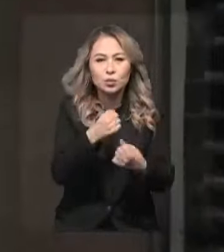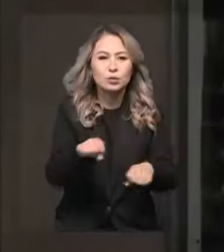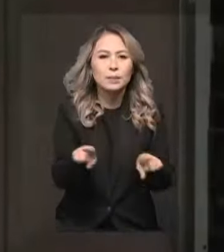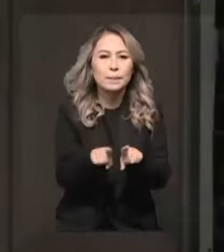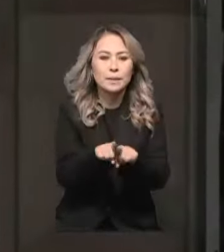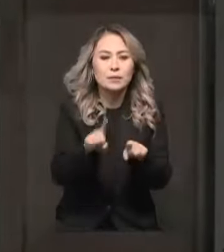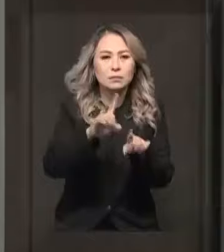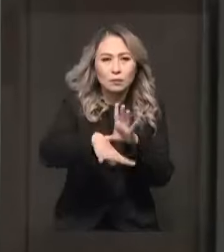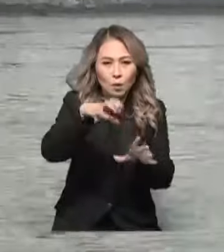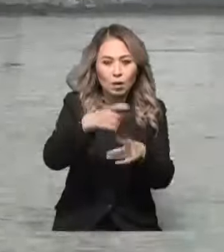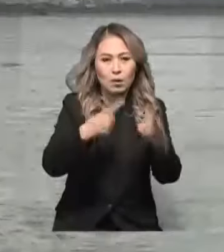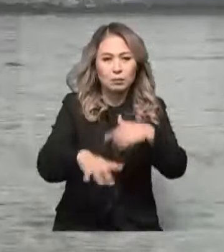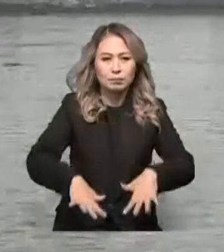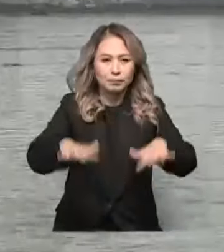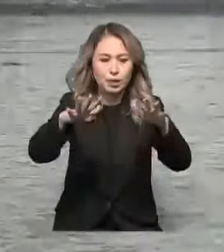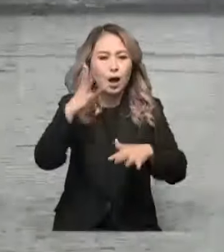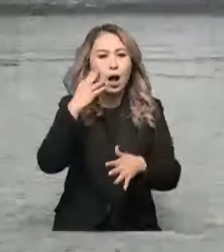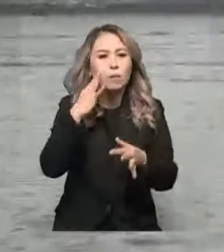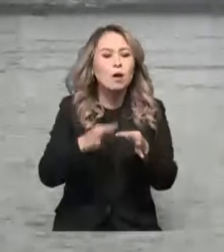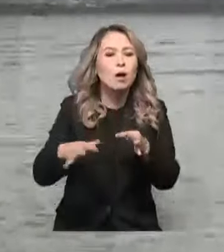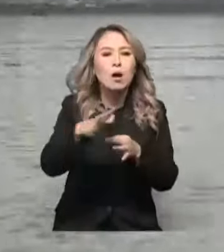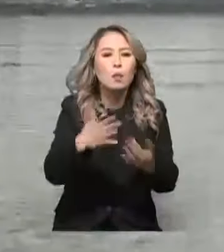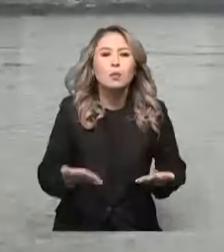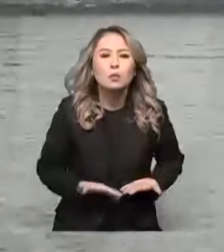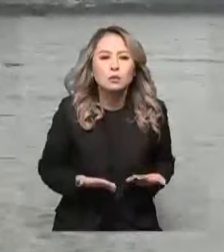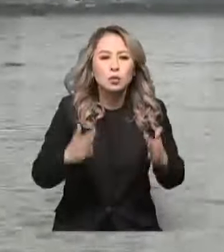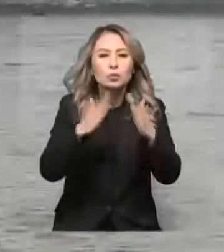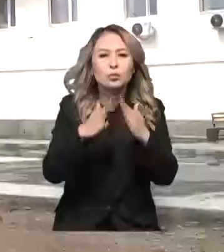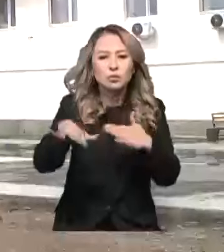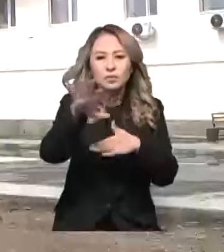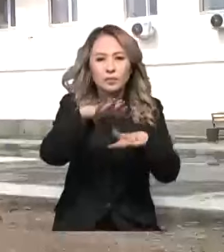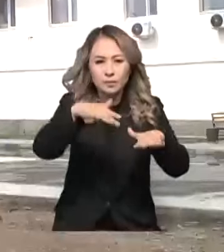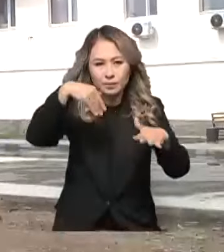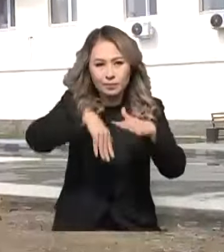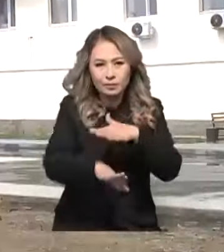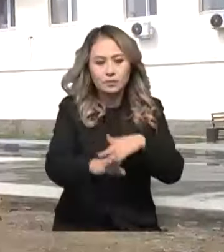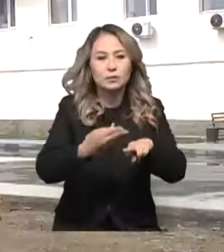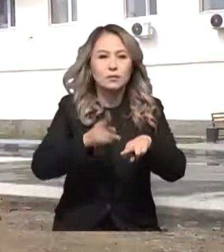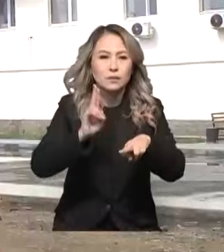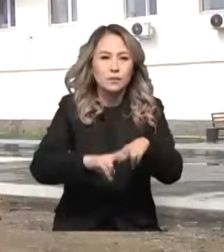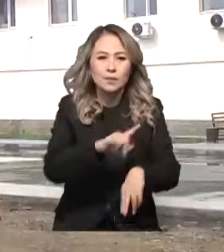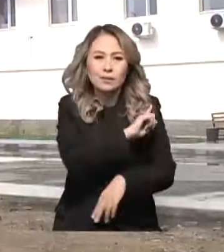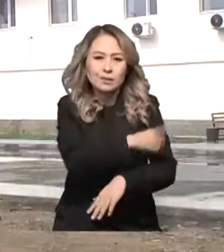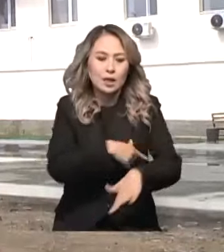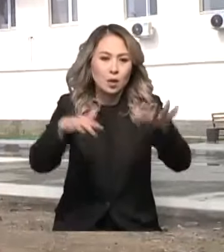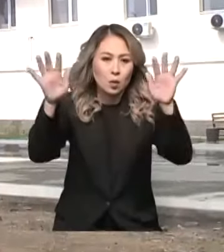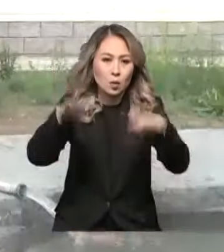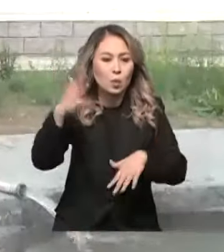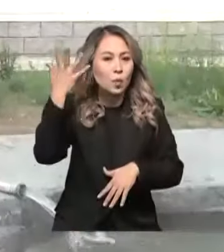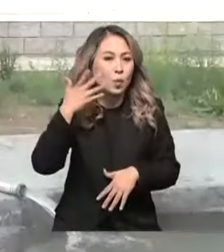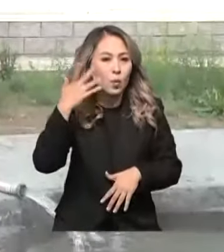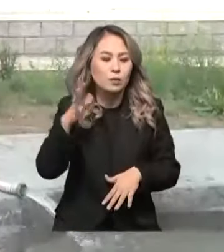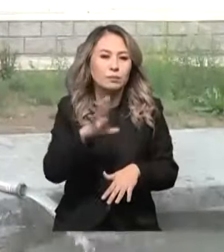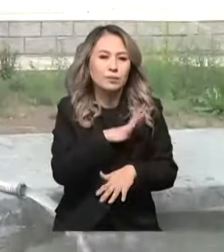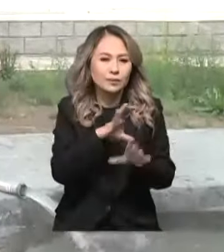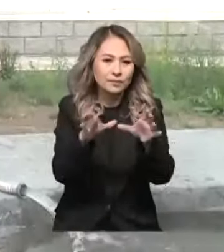Сорып алып тастаймыз, бірақ қайтан толып кетеді. Алматы ауданы әкімдігінің өкілі бұл үйлер сайда орналасқан дейді. Сондықтан қатты нөсер кезінде жаңбыр мен